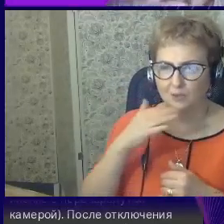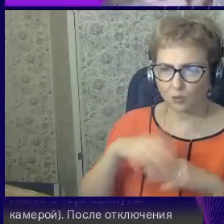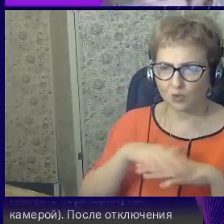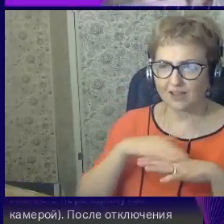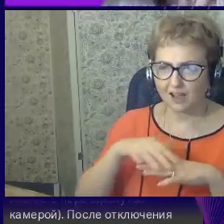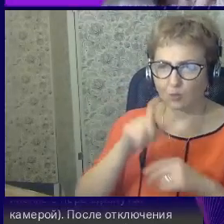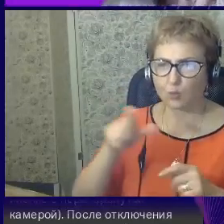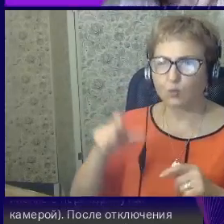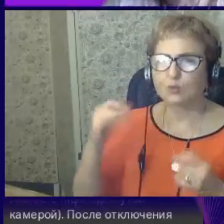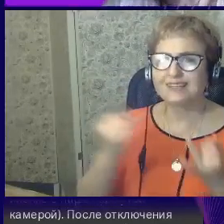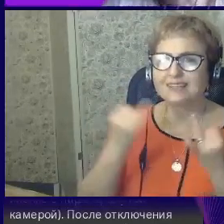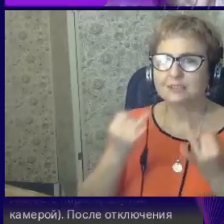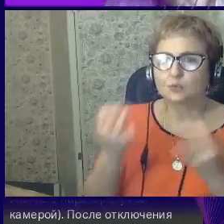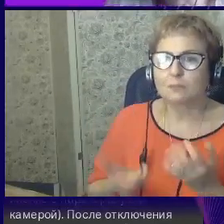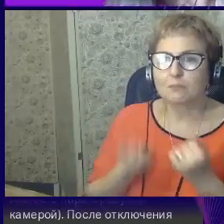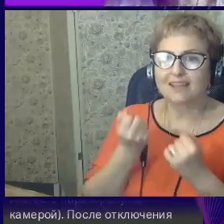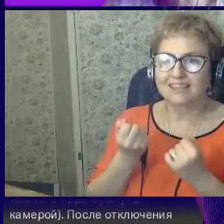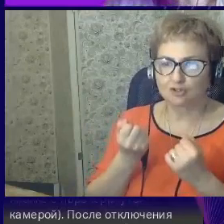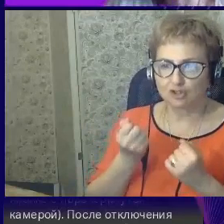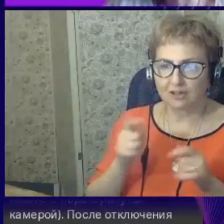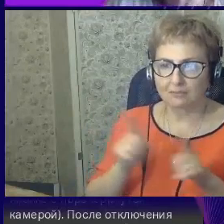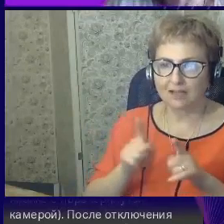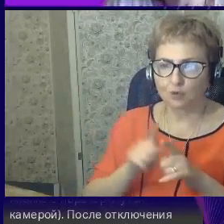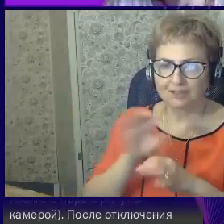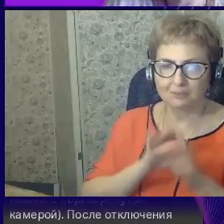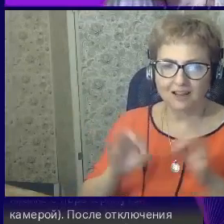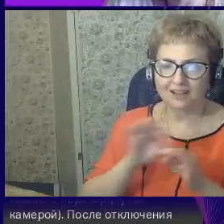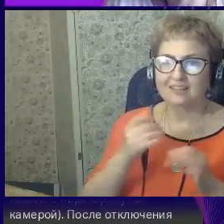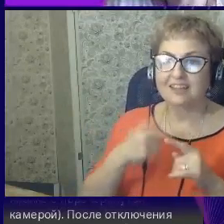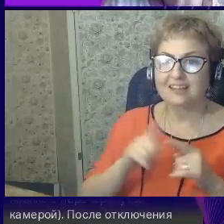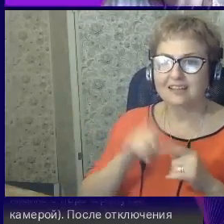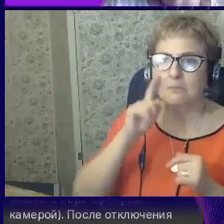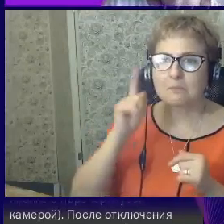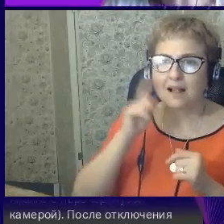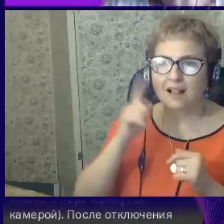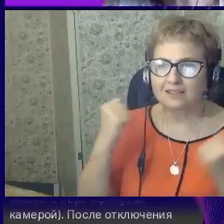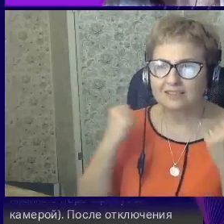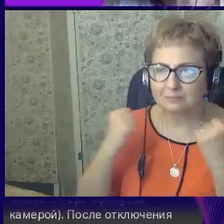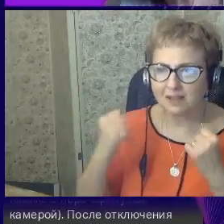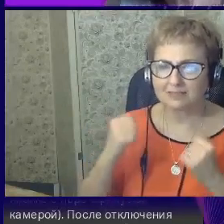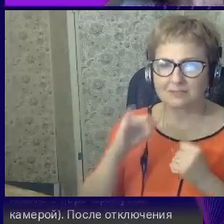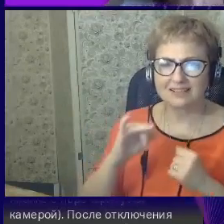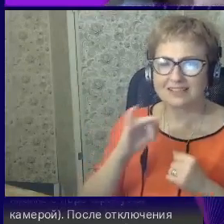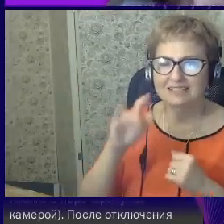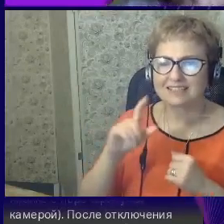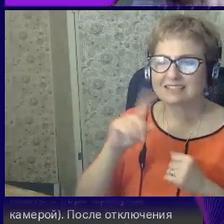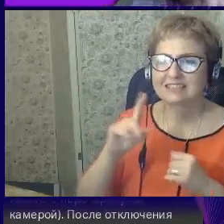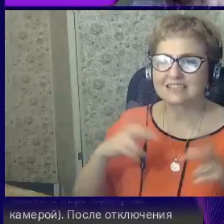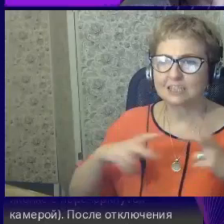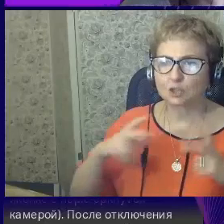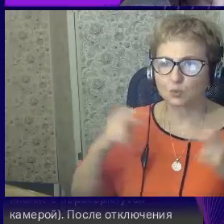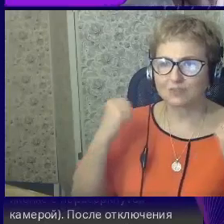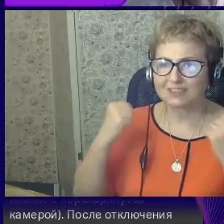народу интересуется поддержкой подобных проектов, то есть это и молодые спортсмены из Института